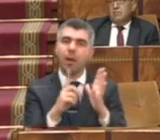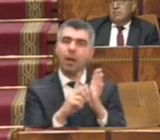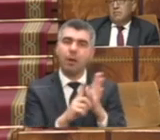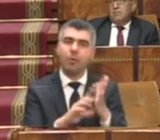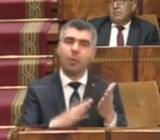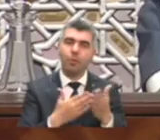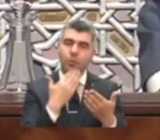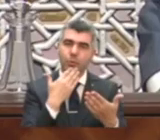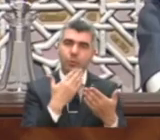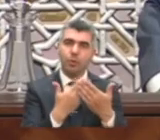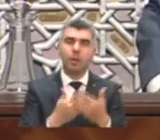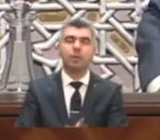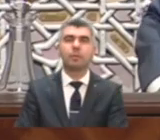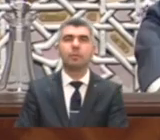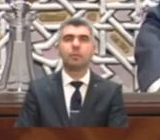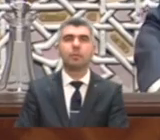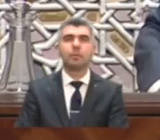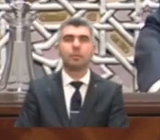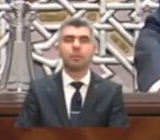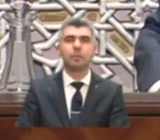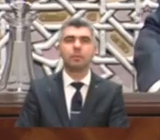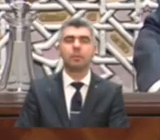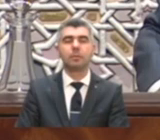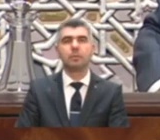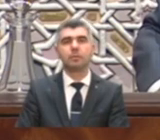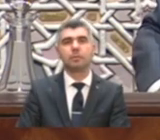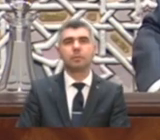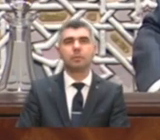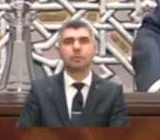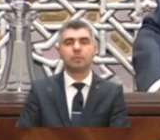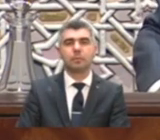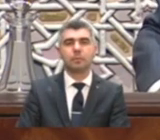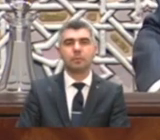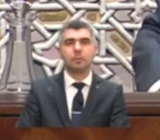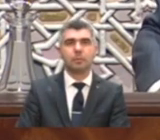استبشرنا خيرا. شكرا سيدي المحترم، انتهى الوقت، هل من تعقيب اضافي؟